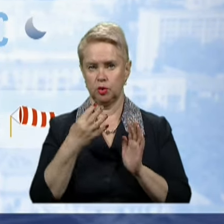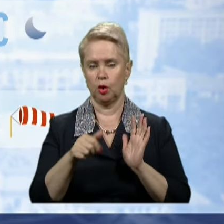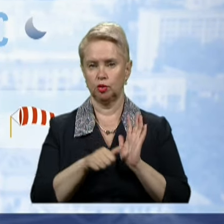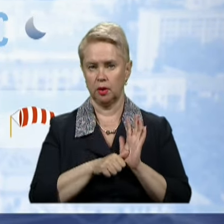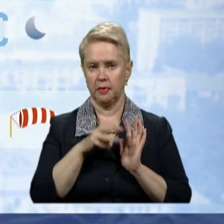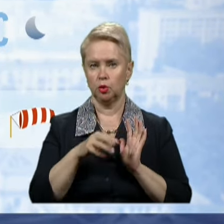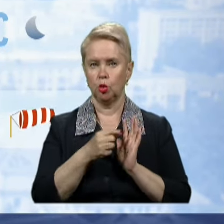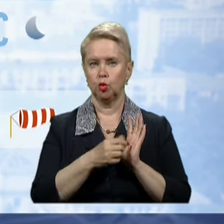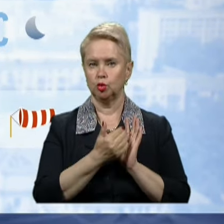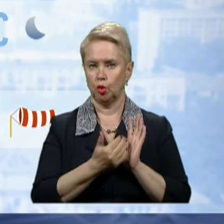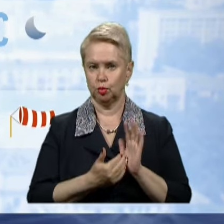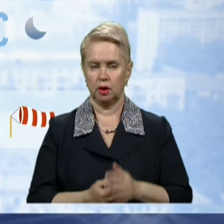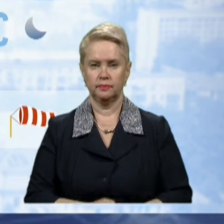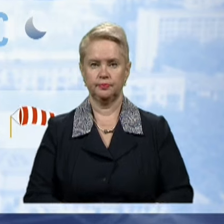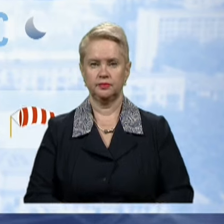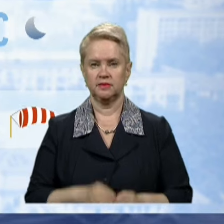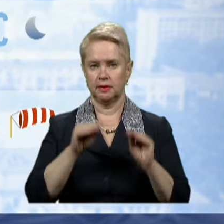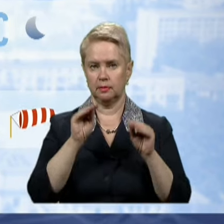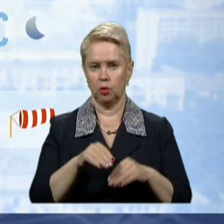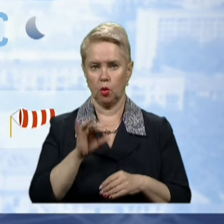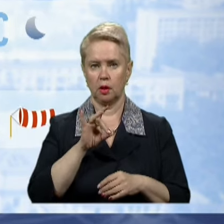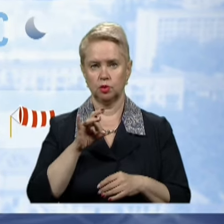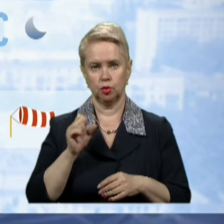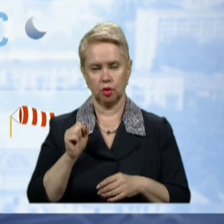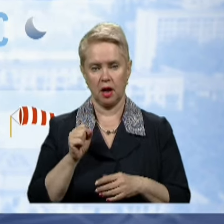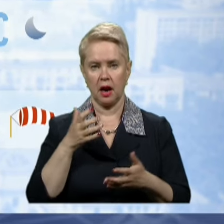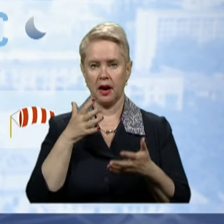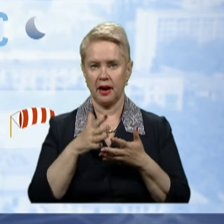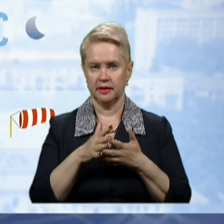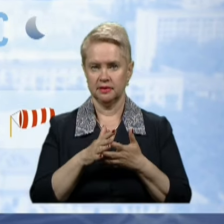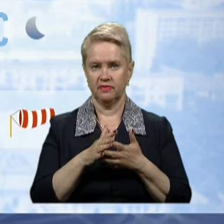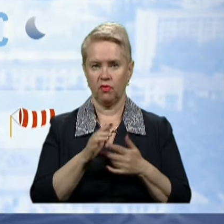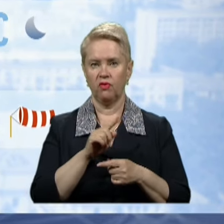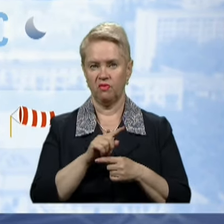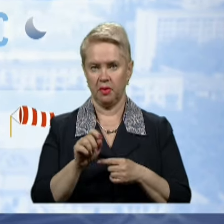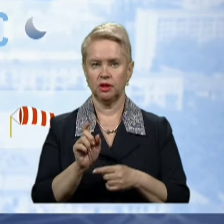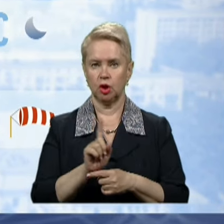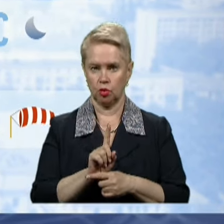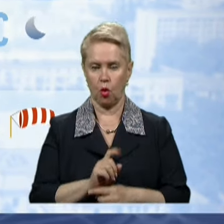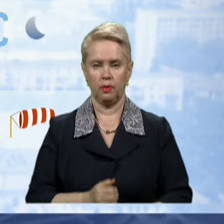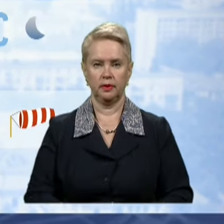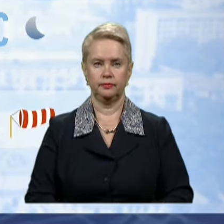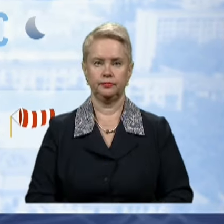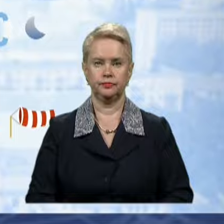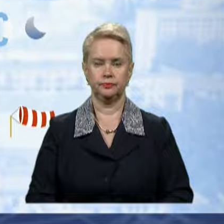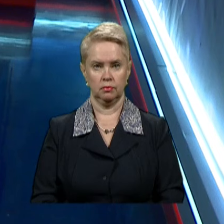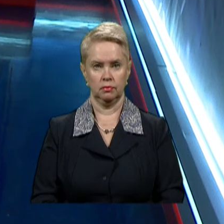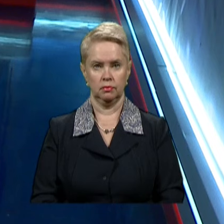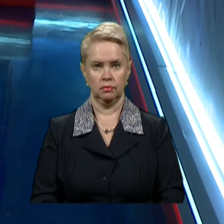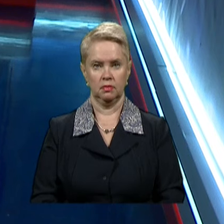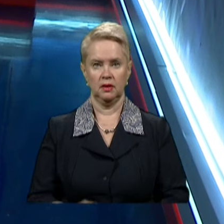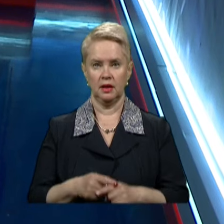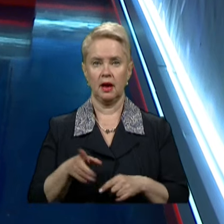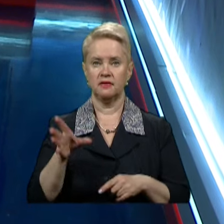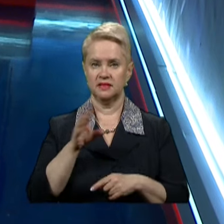746 міліметрів ртутного стовпчика. За даними ДНУ імені Олеся Гончара, радіаційний фон в межах норми. І